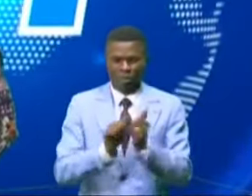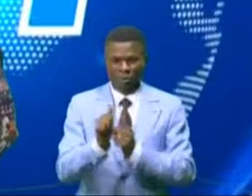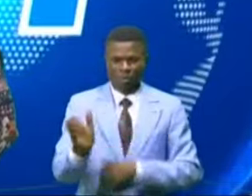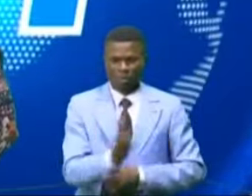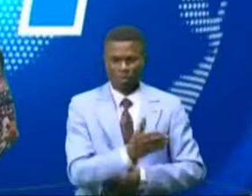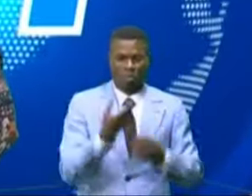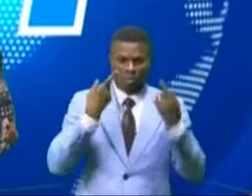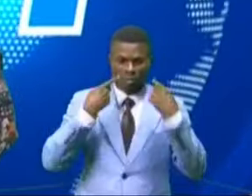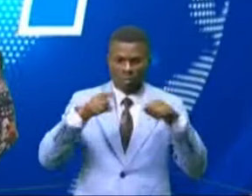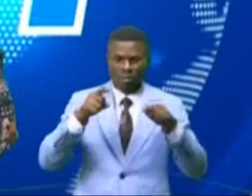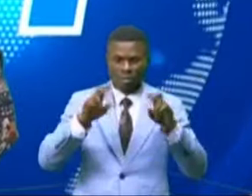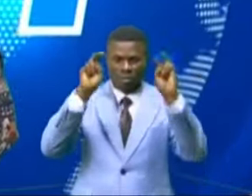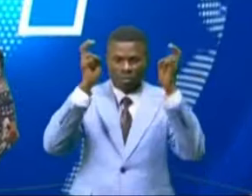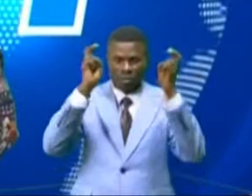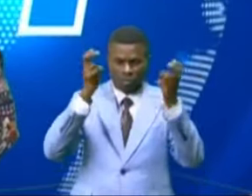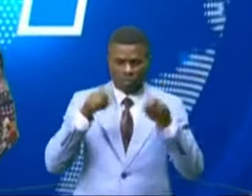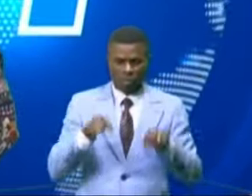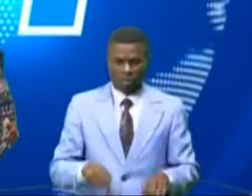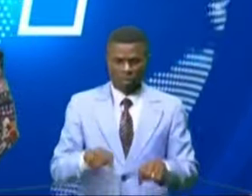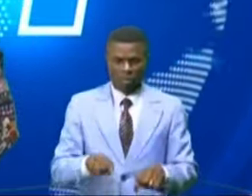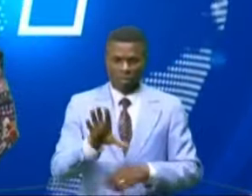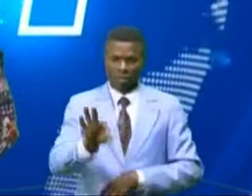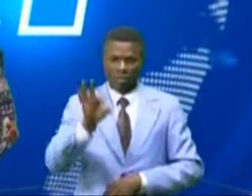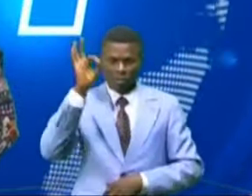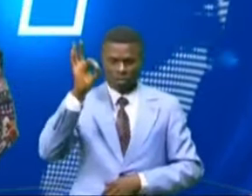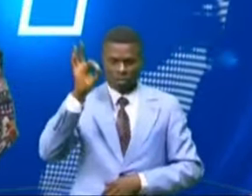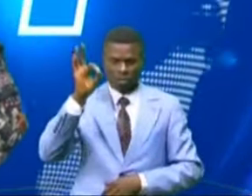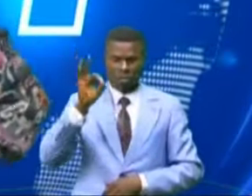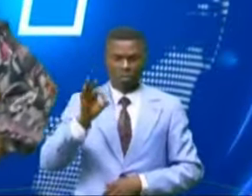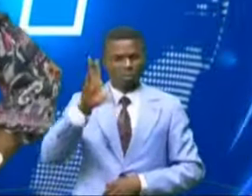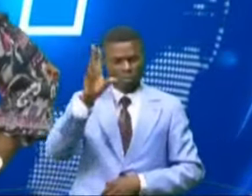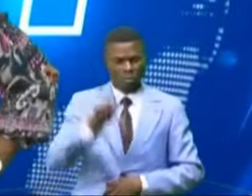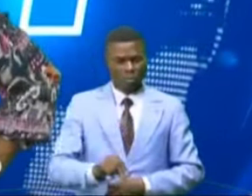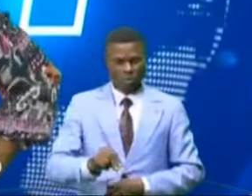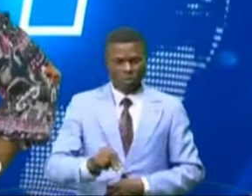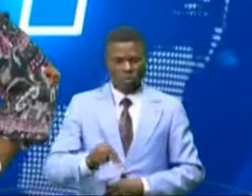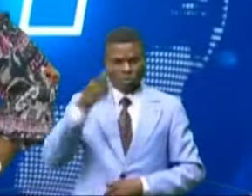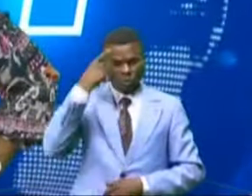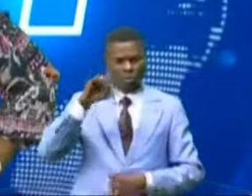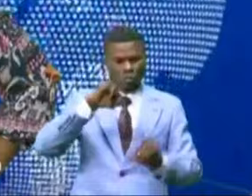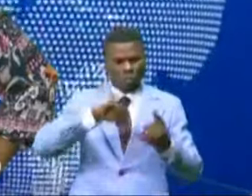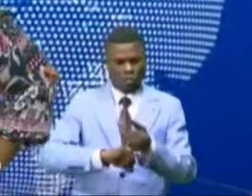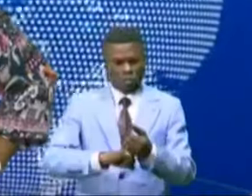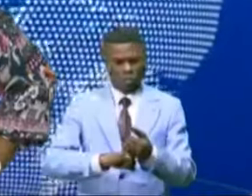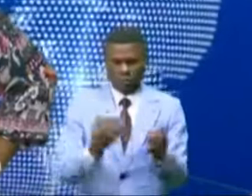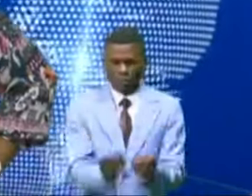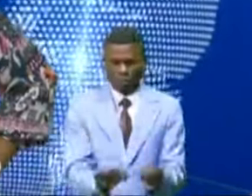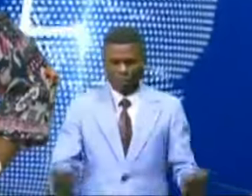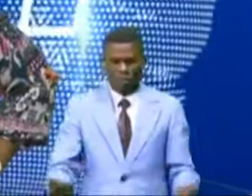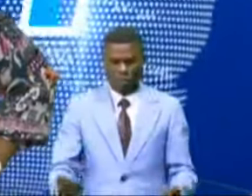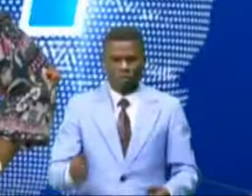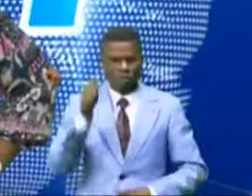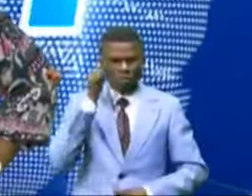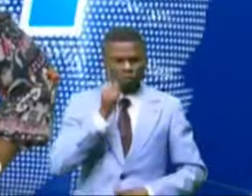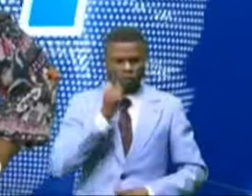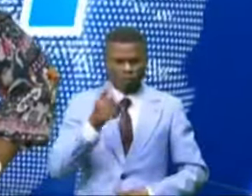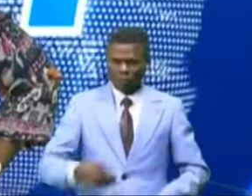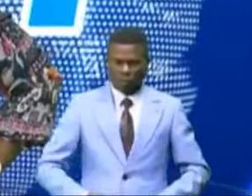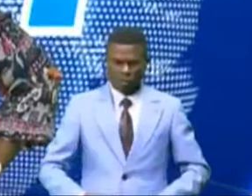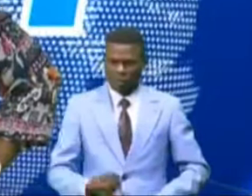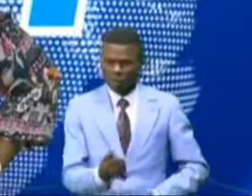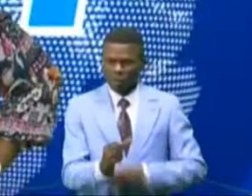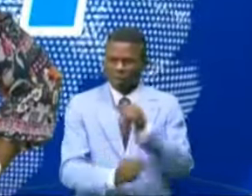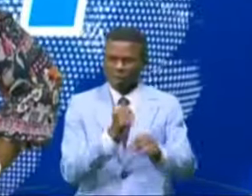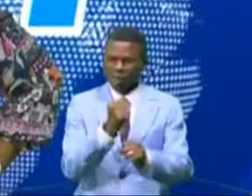Nous l'avions annoncé dans le sommaire de ce journal, elles ont choisi la rue pour dire non au mariage précoce à la jeune fille congolaise de la place des